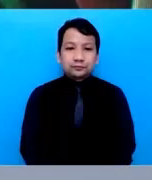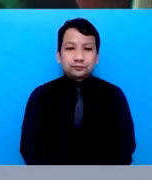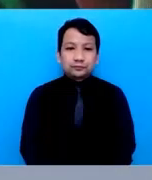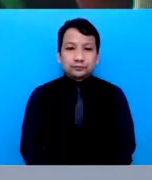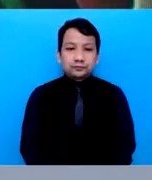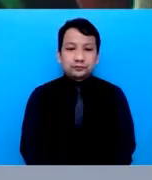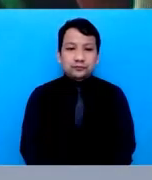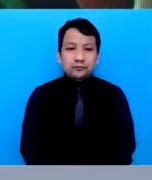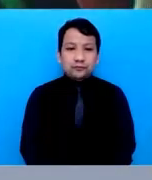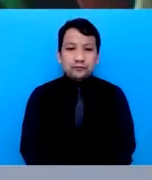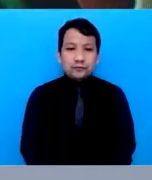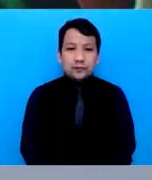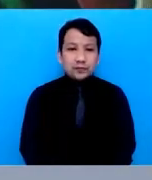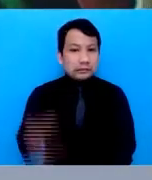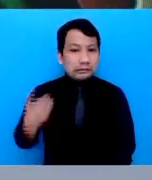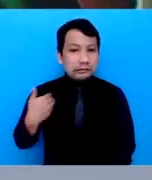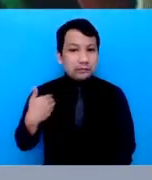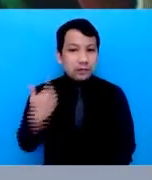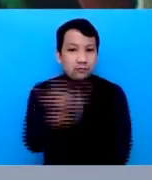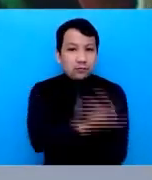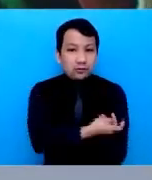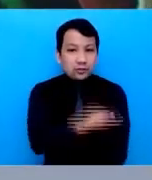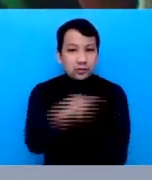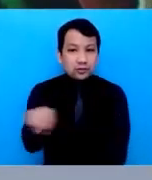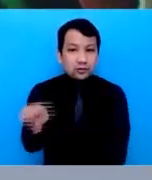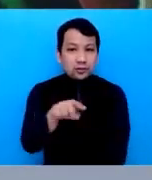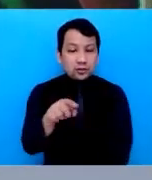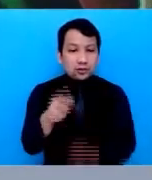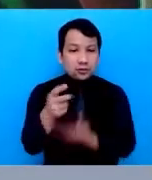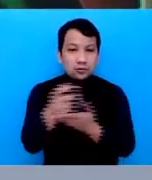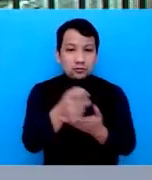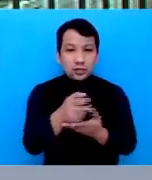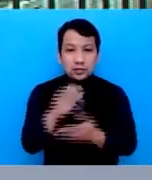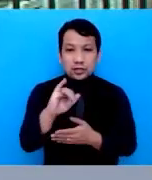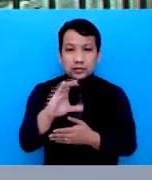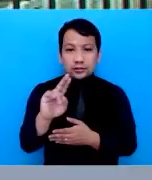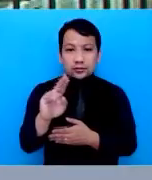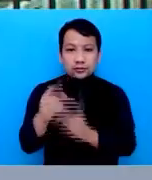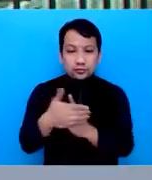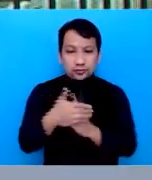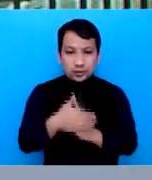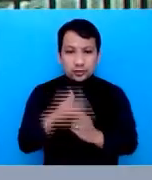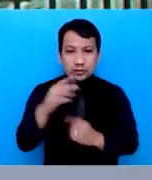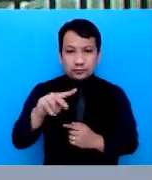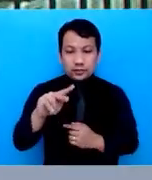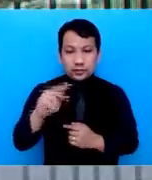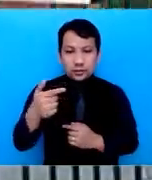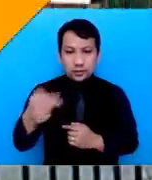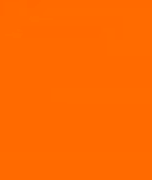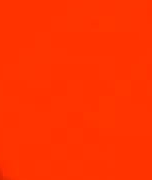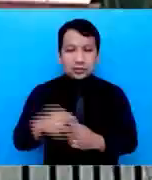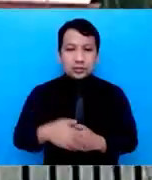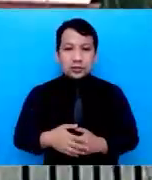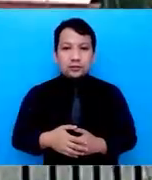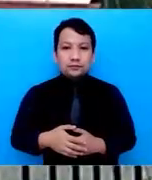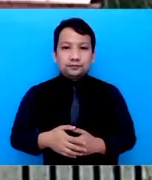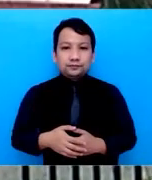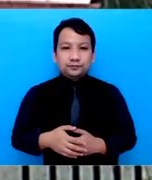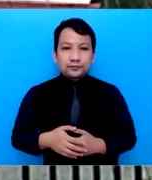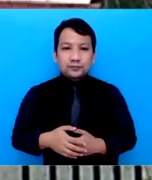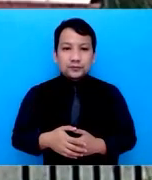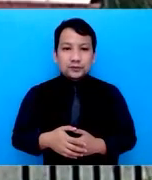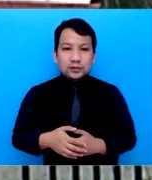Mga hindi bakunado, karamihan sa mga COVID patient na nasa ICU ngayon ng Philippine General Hospital o PGH. Ayon po yan mismo kay